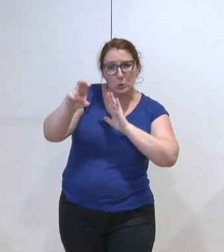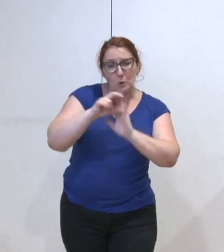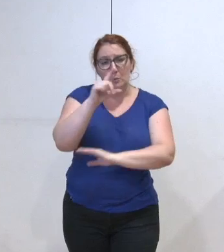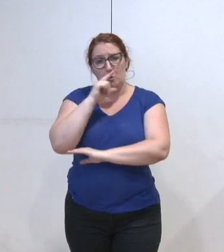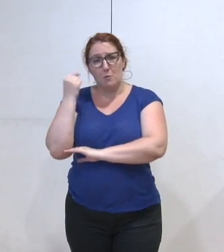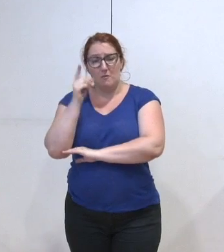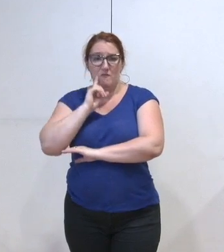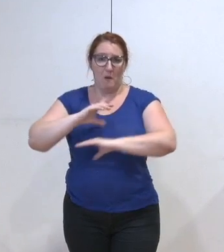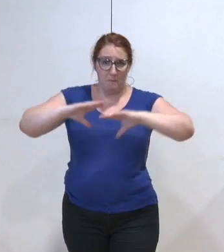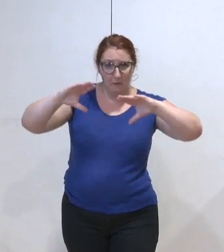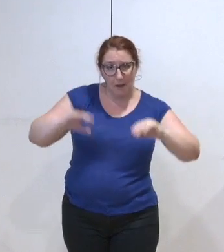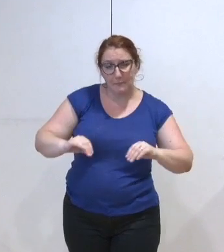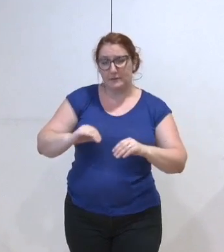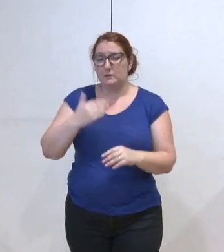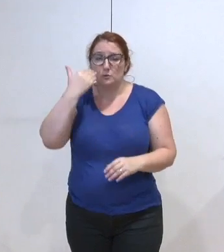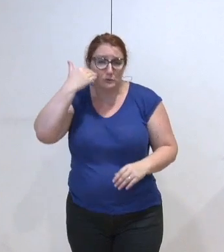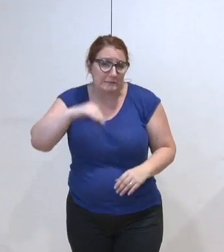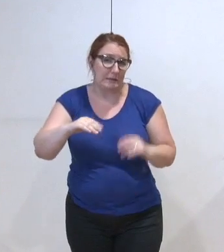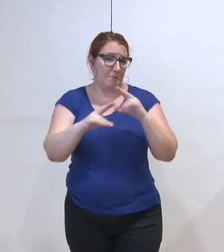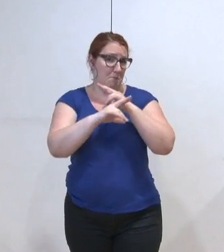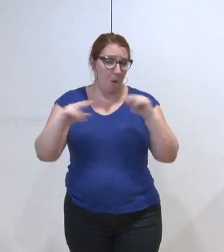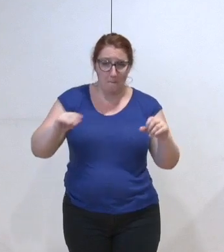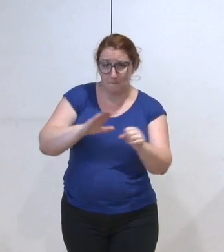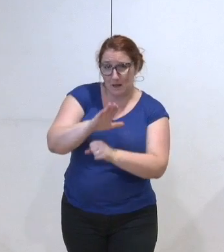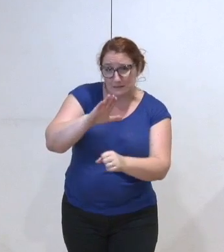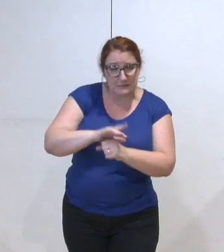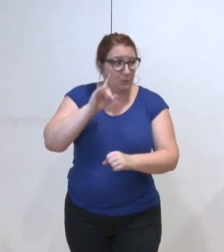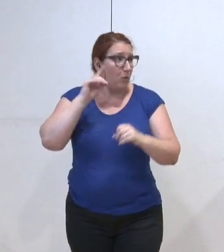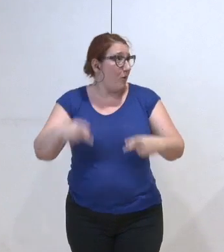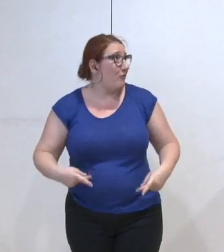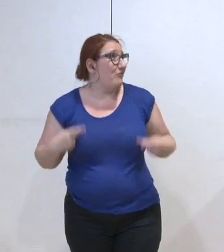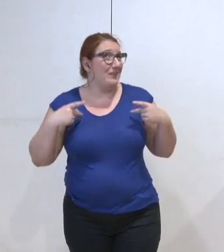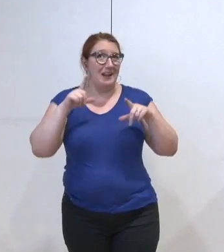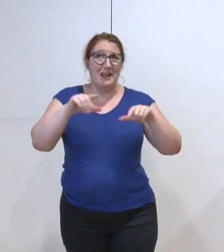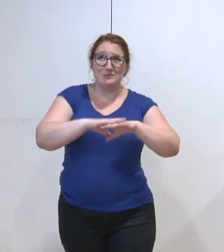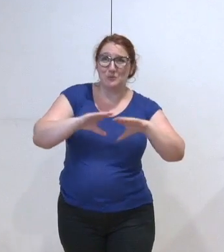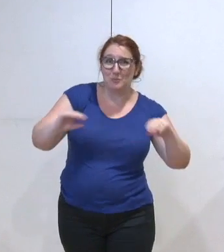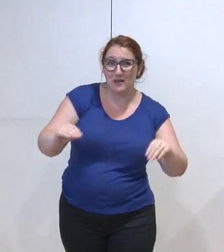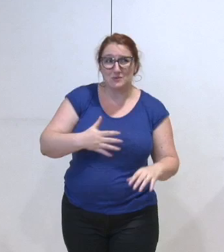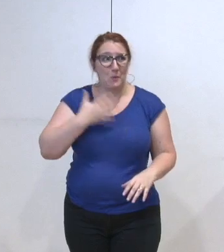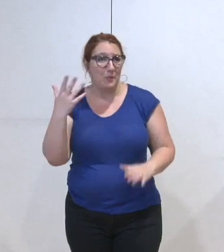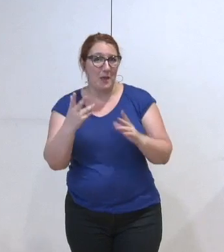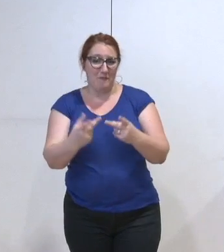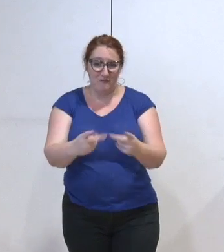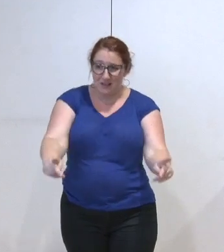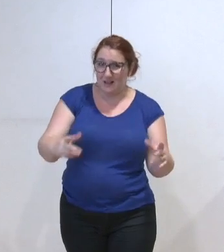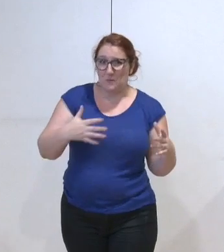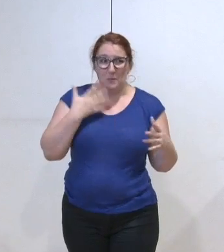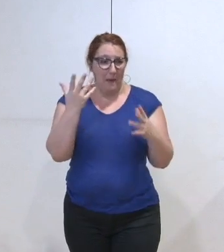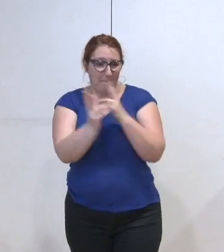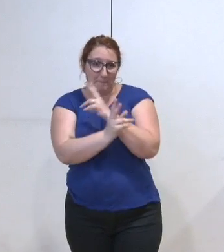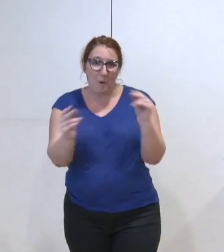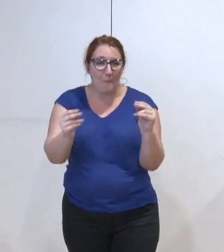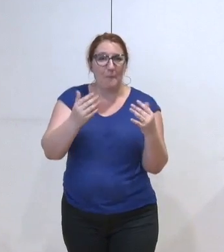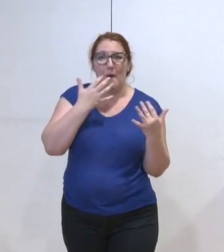de la propreté de notre ville parce que nous y vivons parce que nous y vivons tous parce que nous l'aimons accueillante nous assurons et assurerons toujours le service public